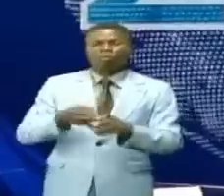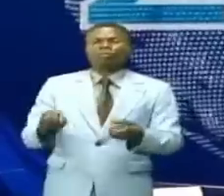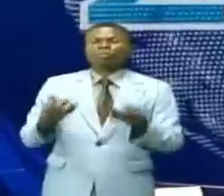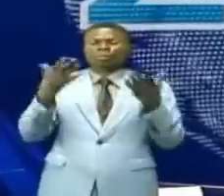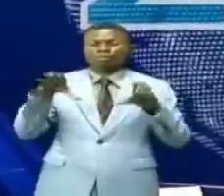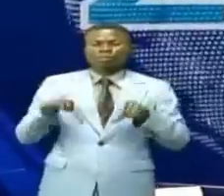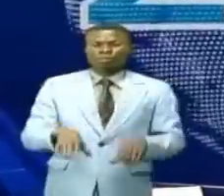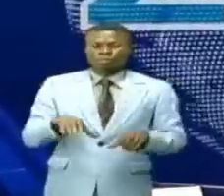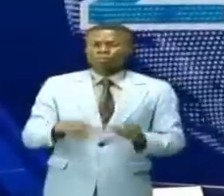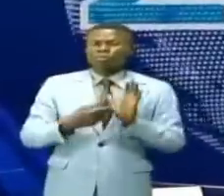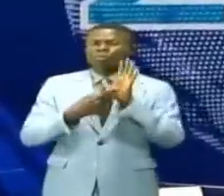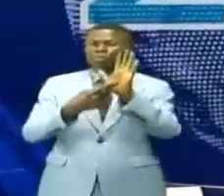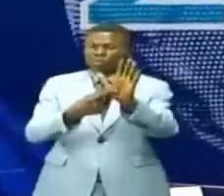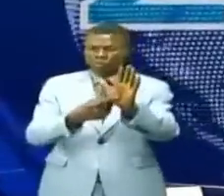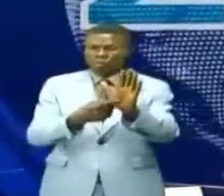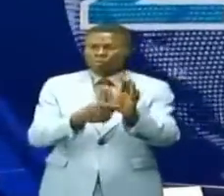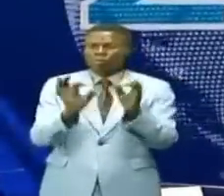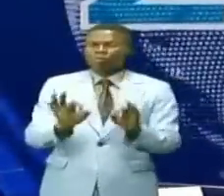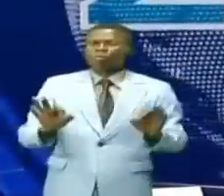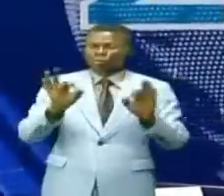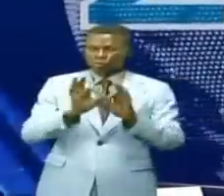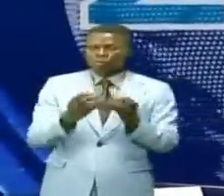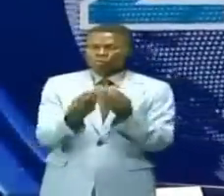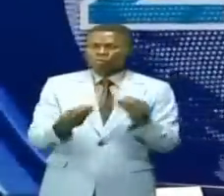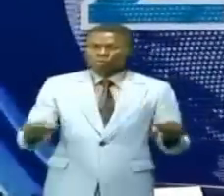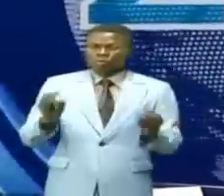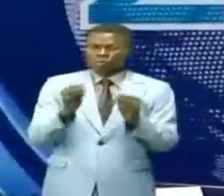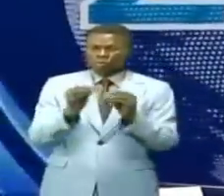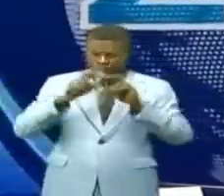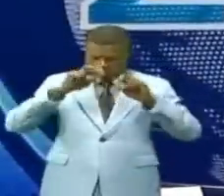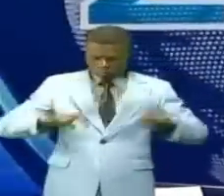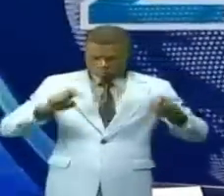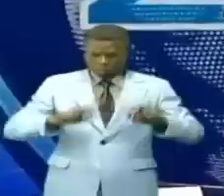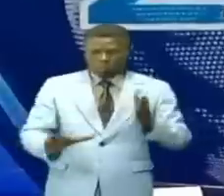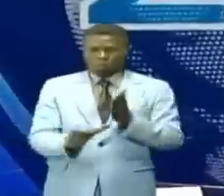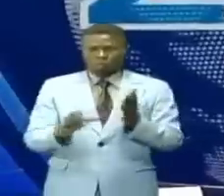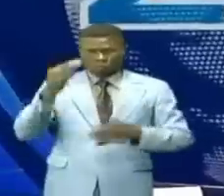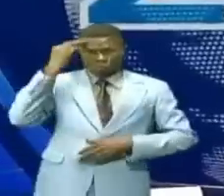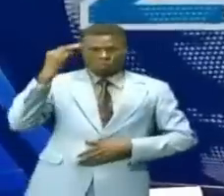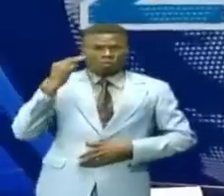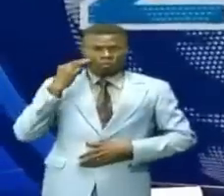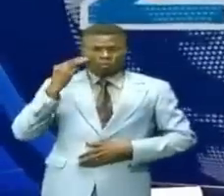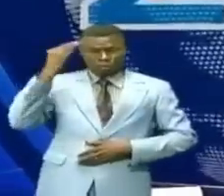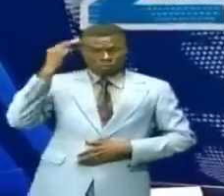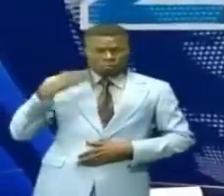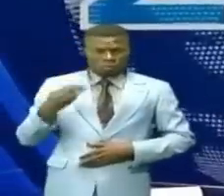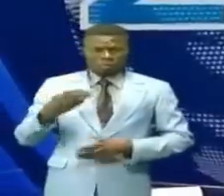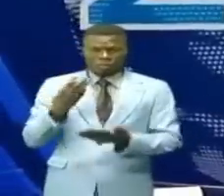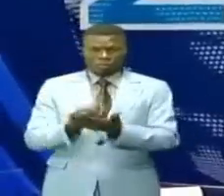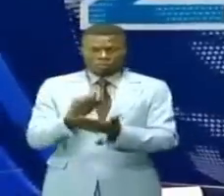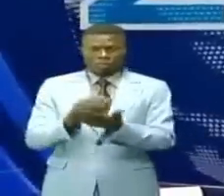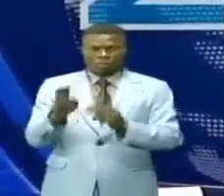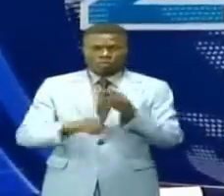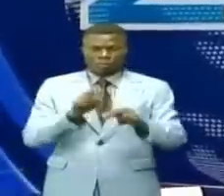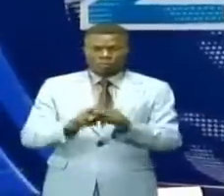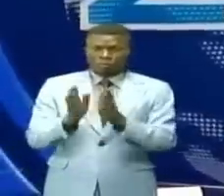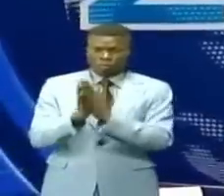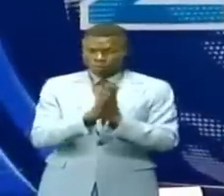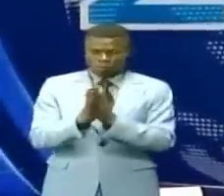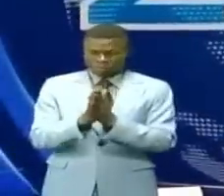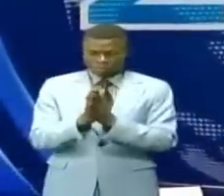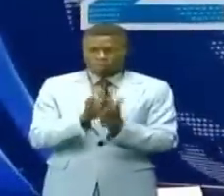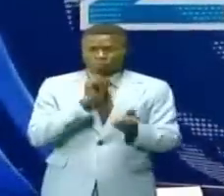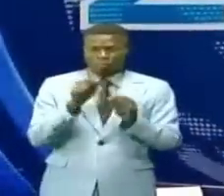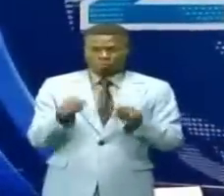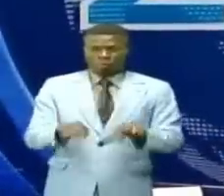pays, a présenté l'essentiel des résultats de ces analyses au vice-premier ministre. Ministre de l'économie nationale, Vital Kamerhe, c'était